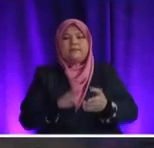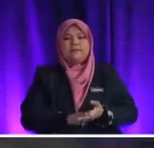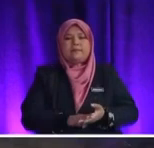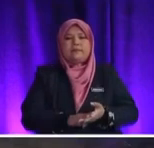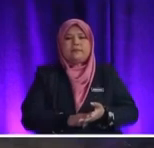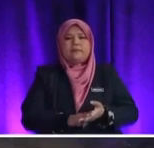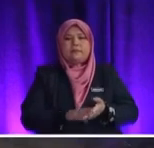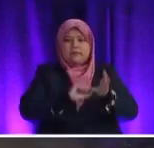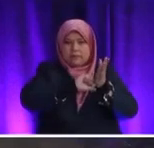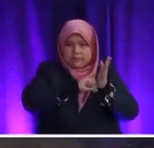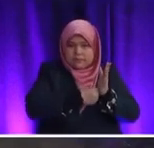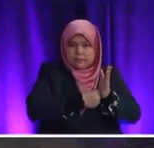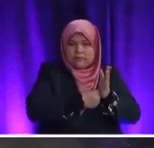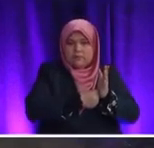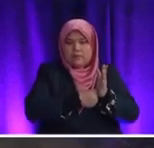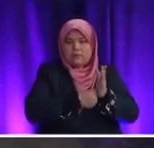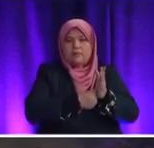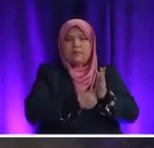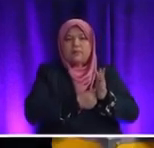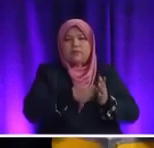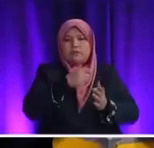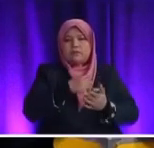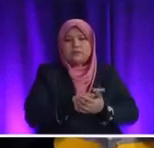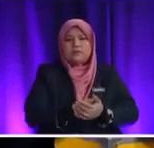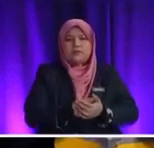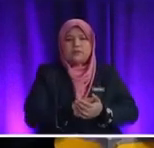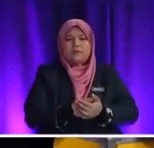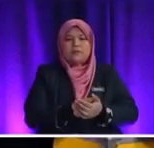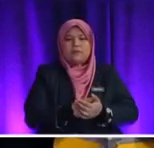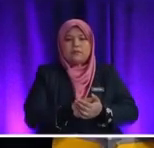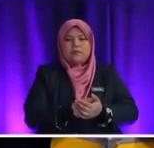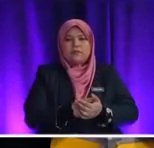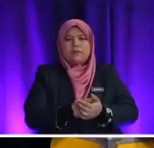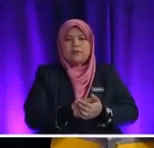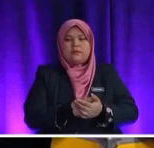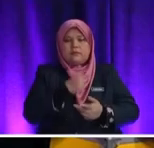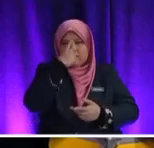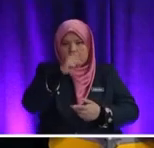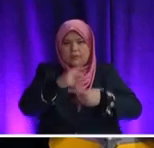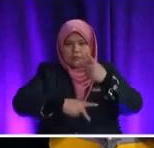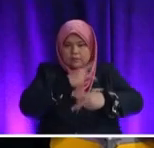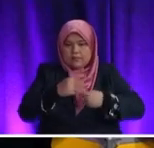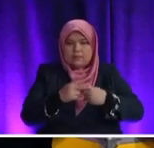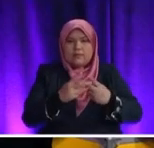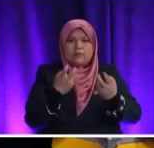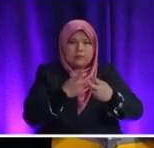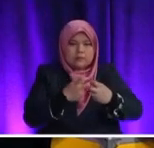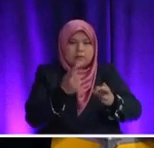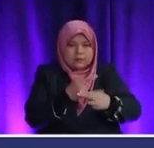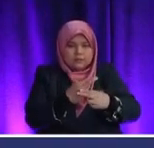berfungsi untuk menghasilkan arus elektrik untuk menjalankan proses elektrolisis AB3